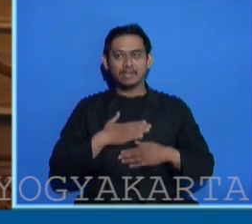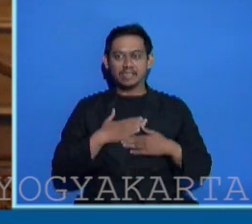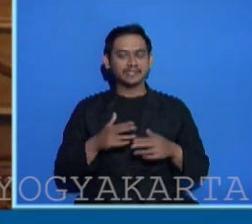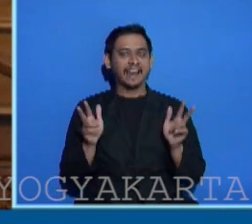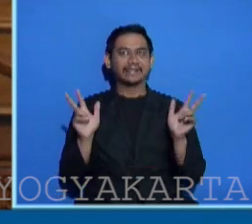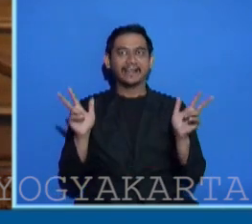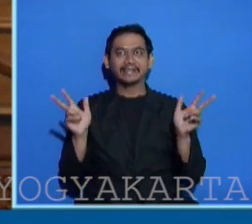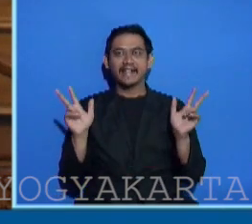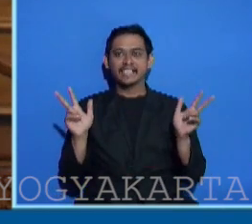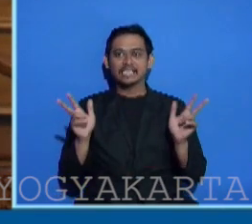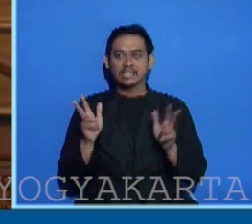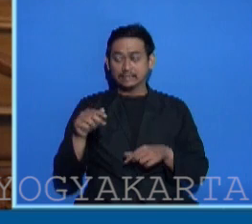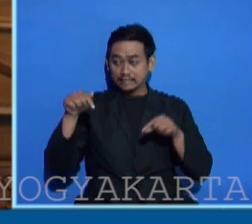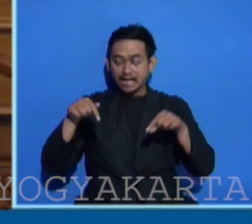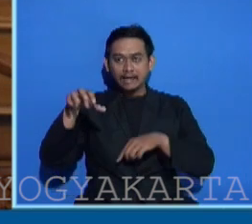Sakit